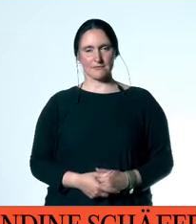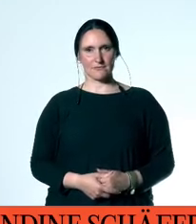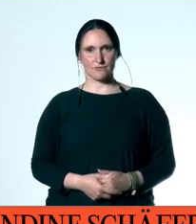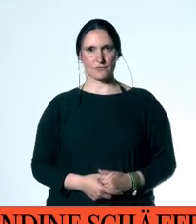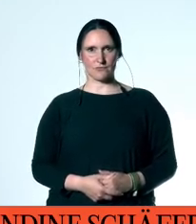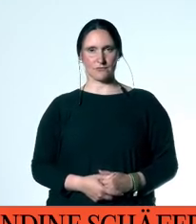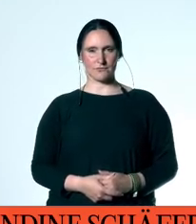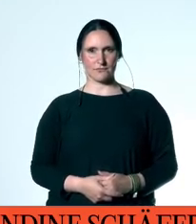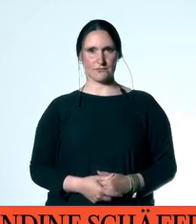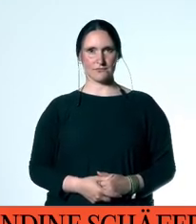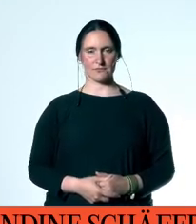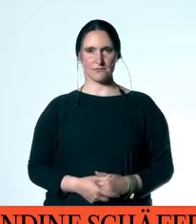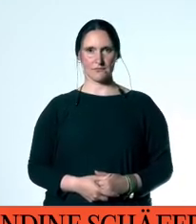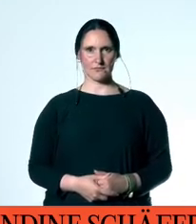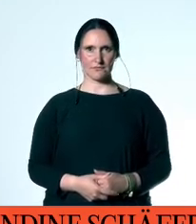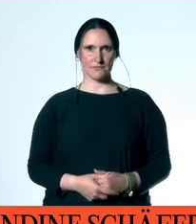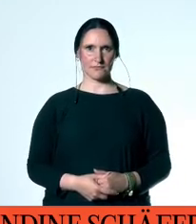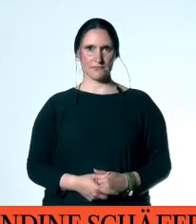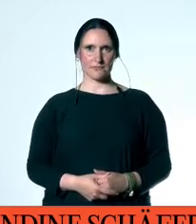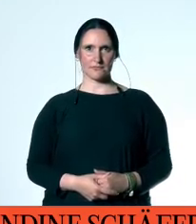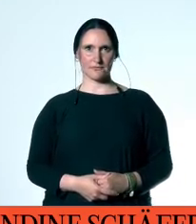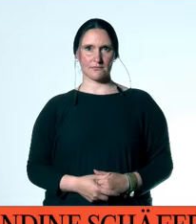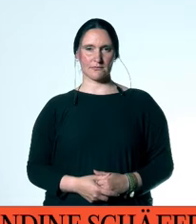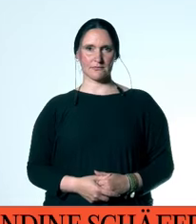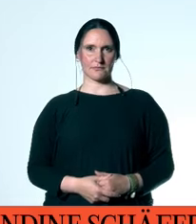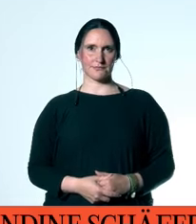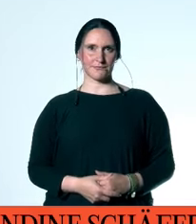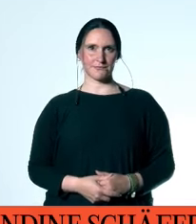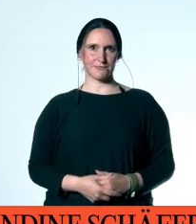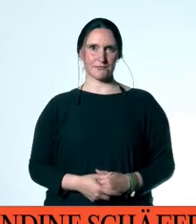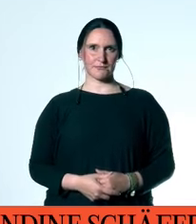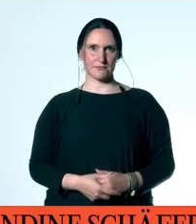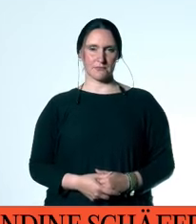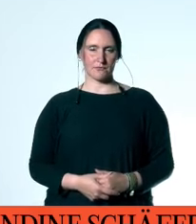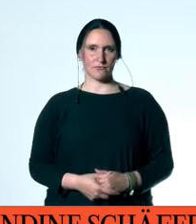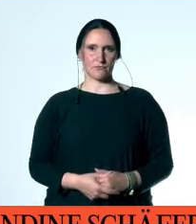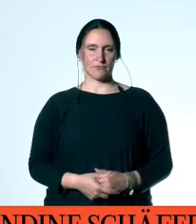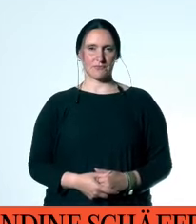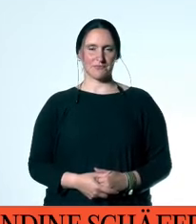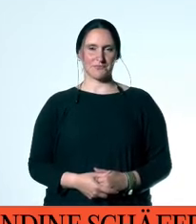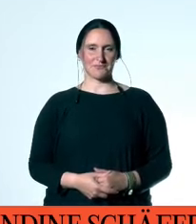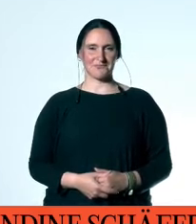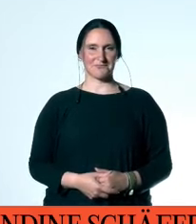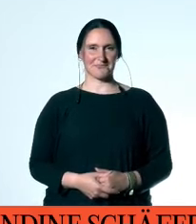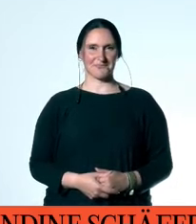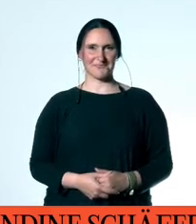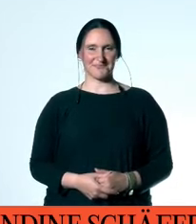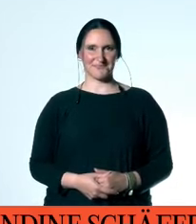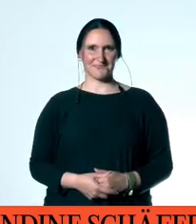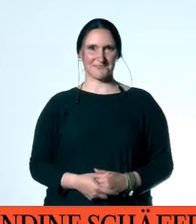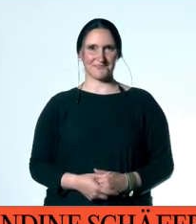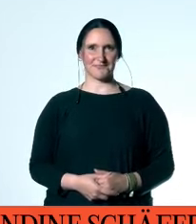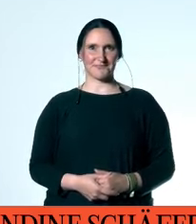hablarse con otras ist eigentlich permanent im Austausch mit anderen Gruppen und Initiativen im Bereich der